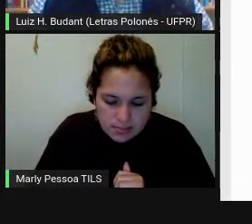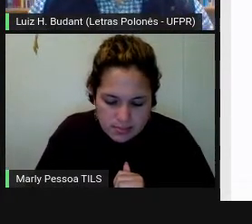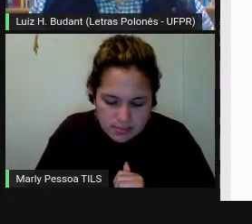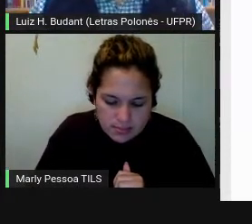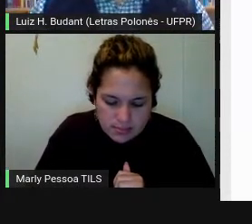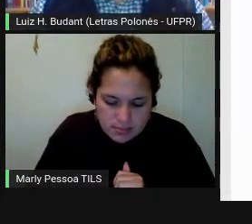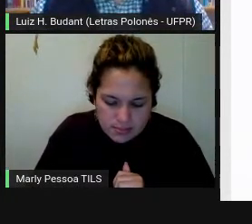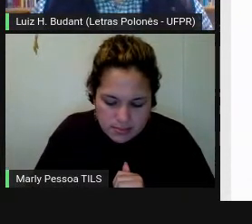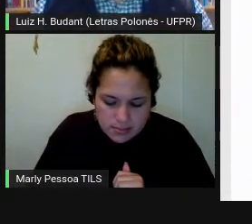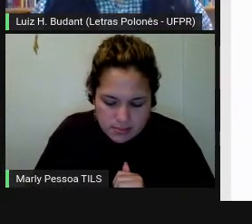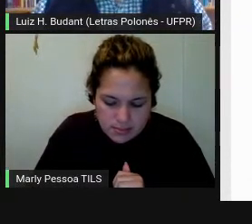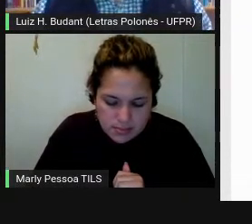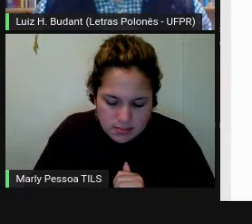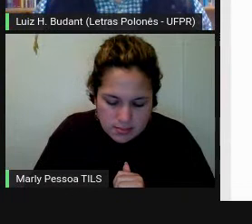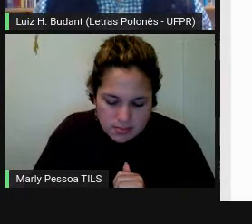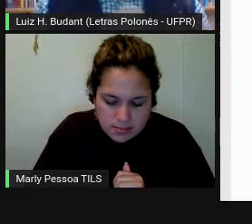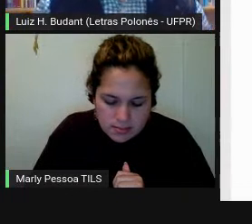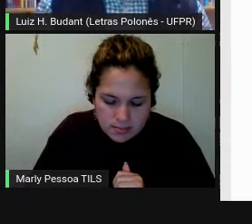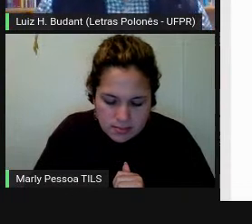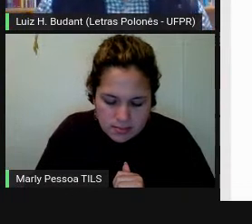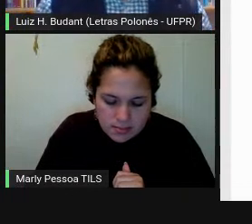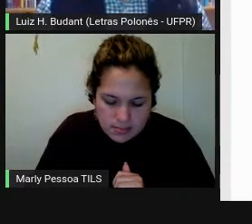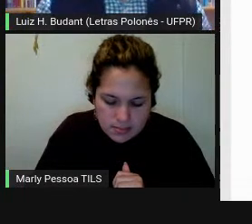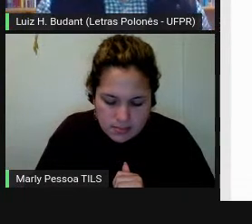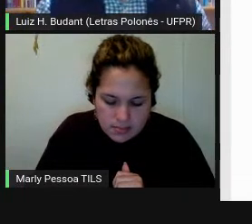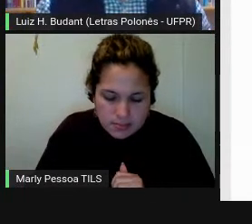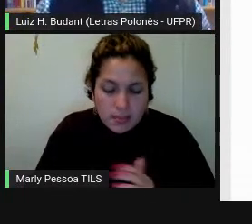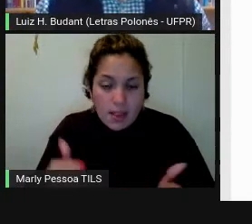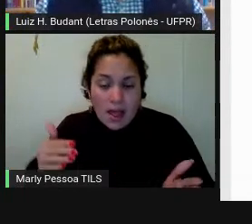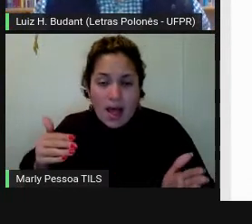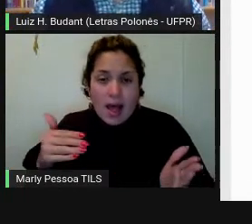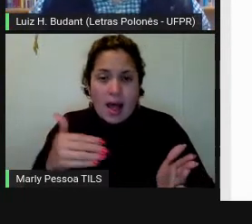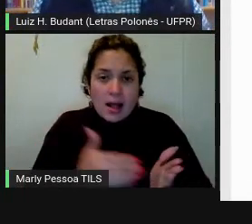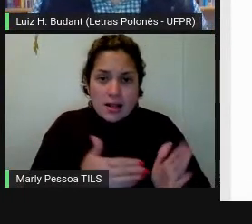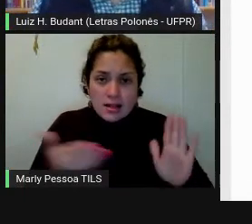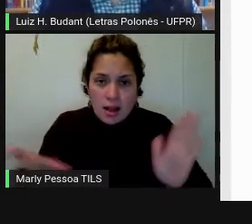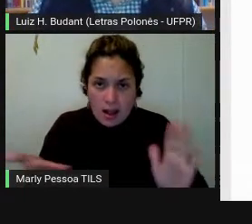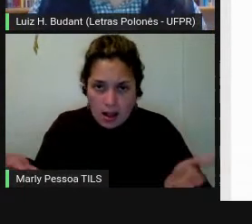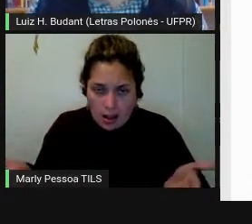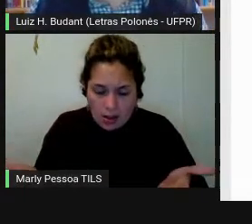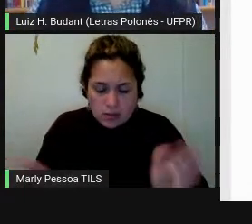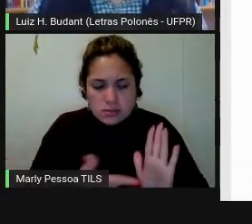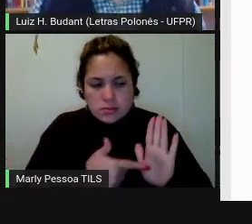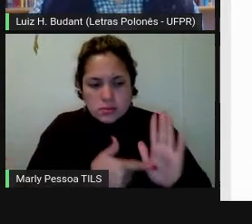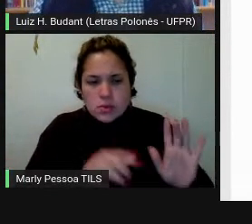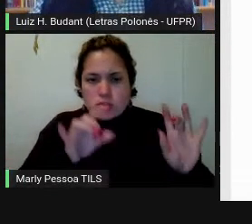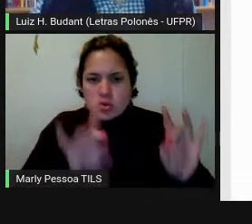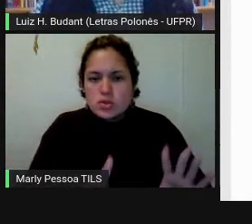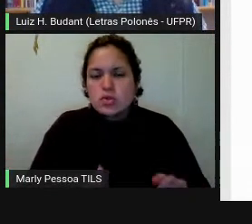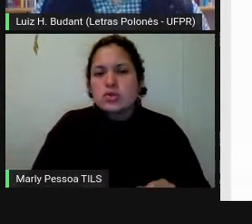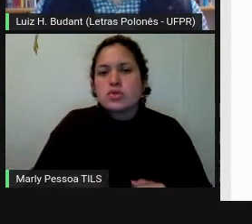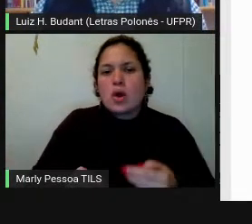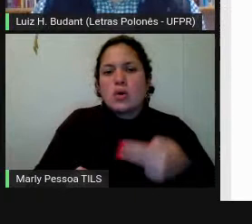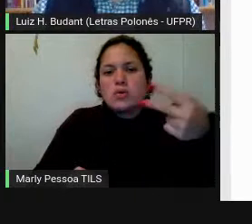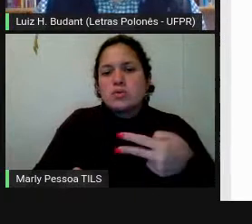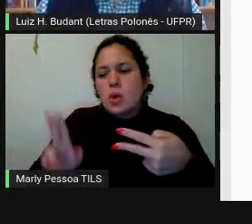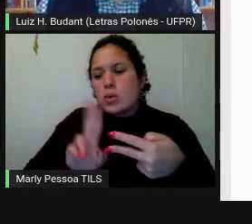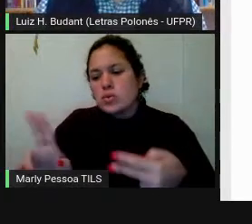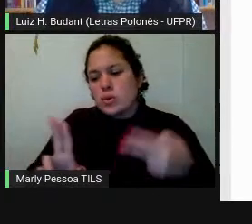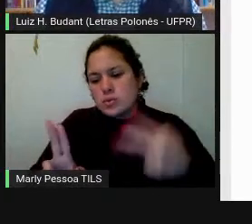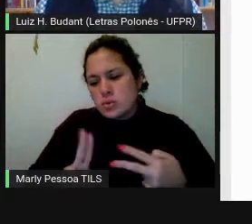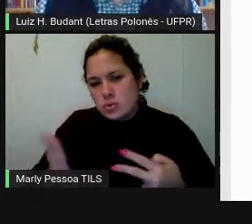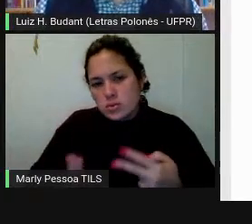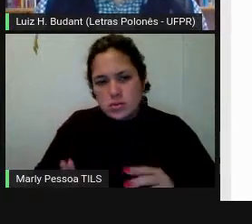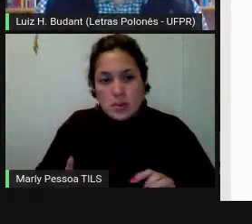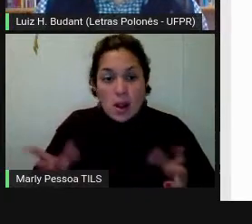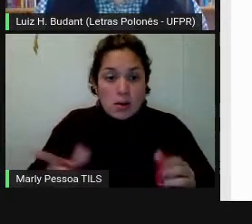Eu vou apresentar agora os senhores os nomes, porque até esse momento nós falamos exclusivamente dos sobrenomes. Pamiętać warto, że